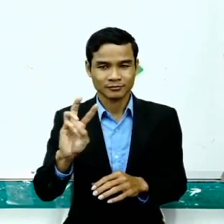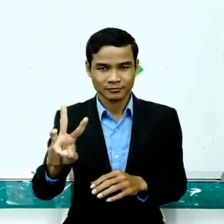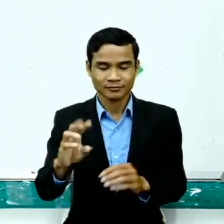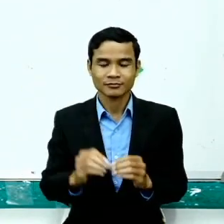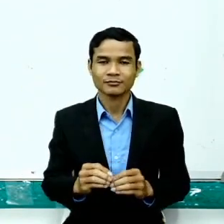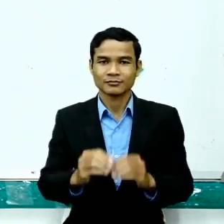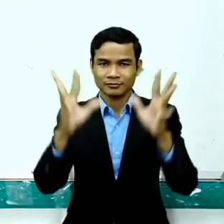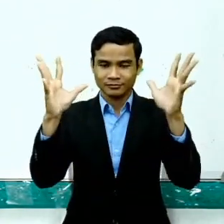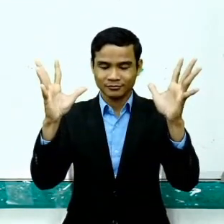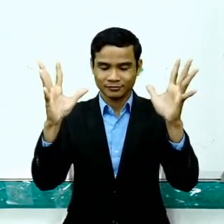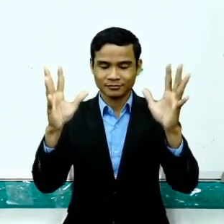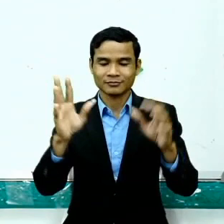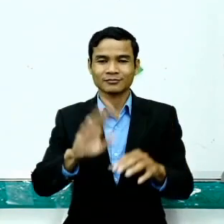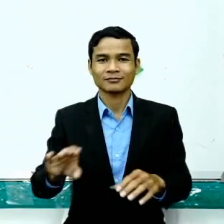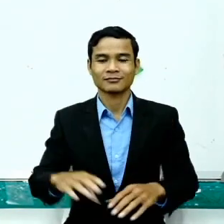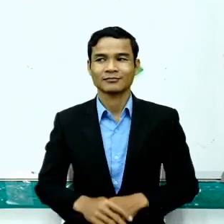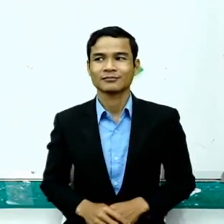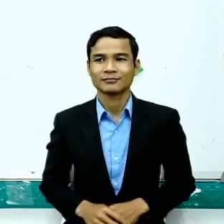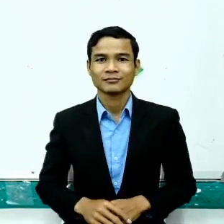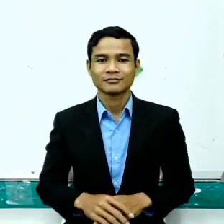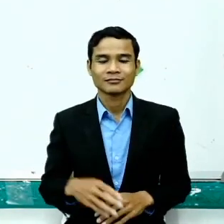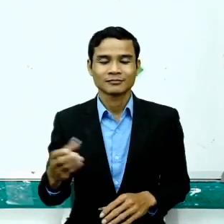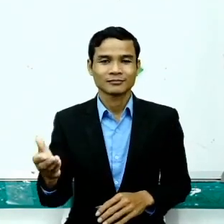môi pi bảy biang